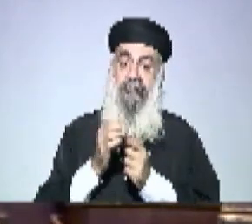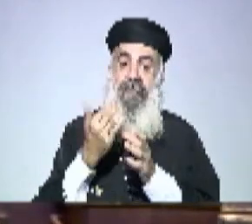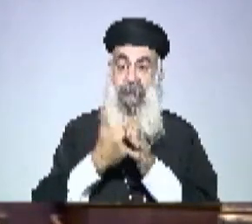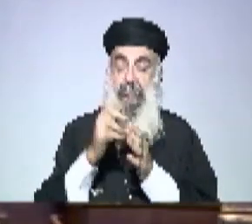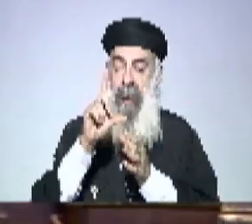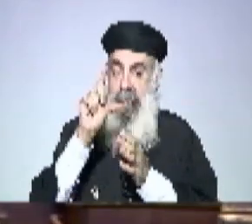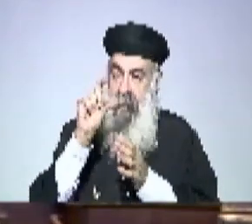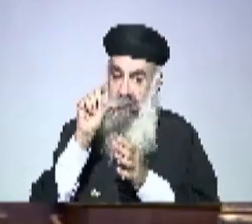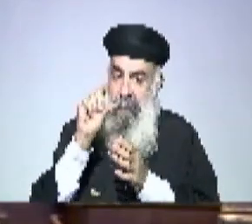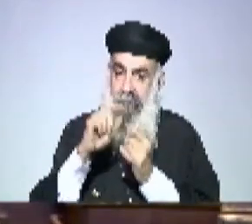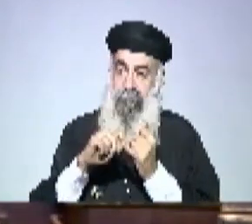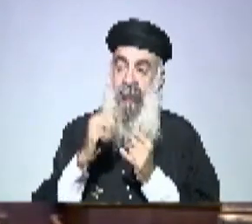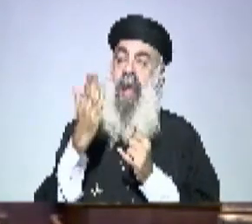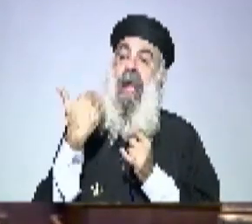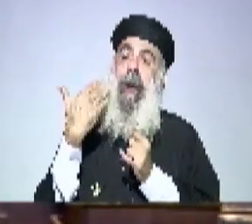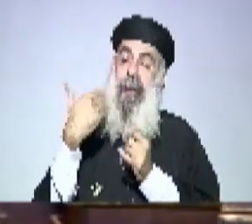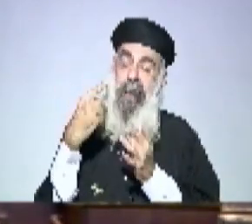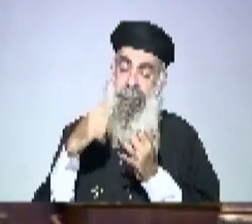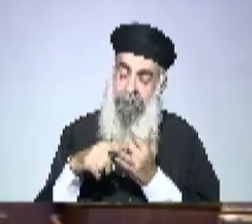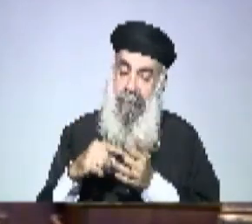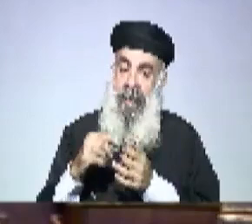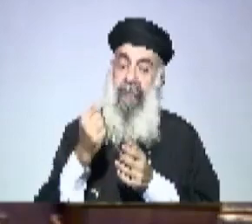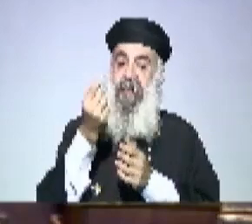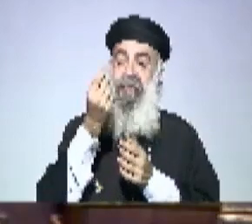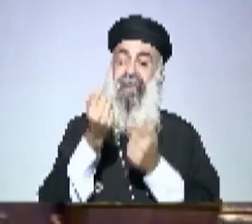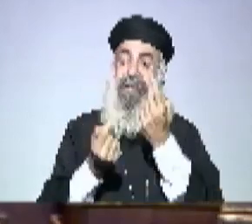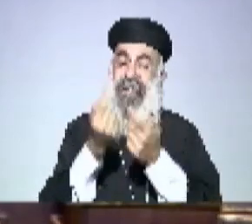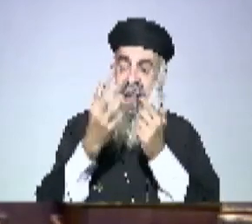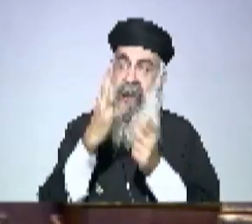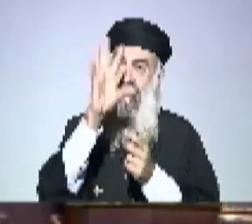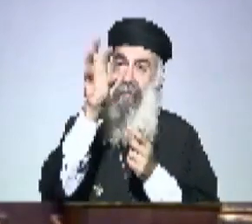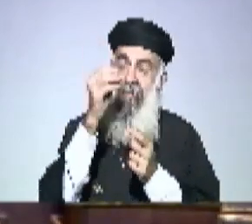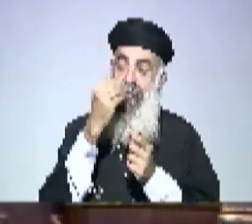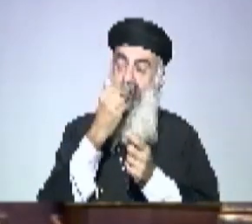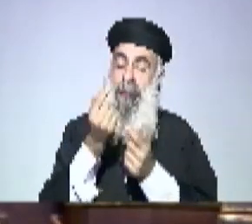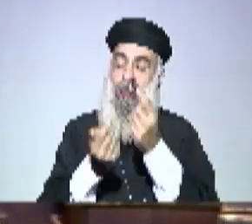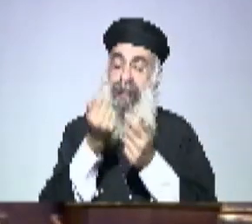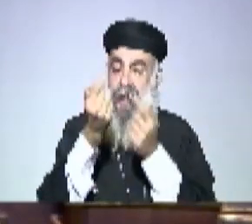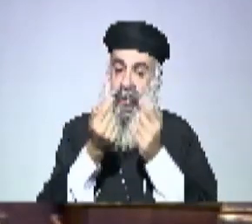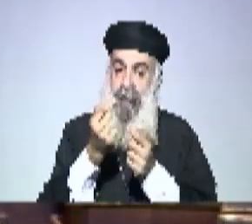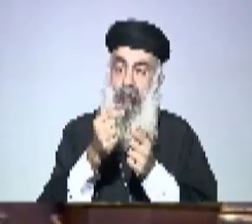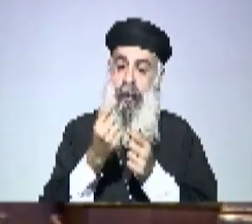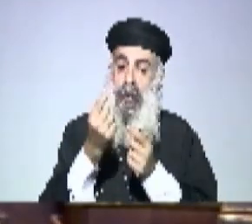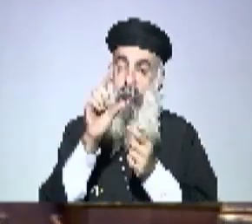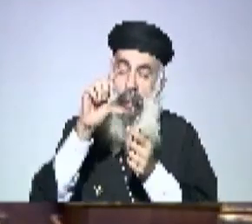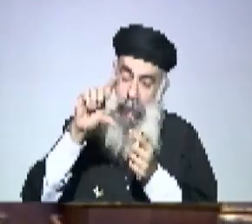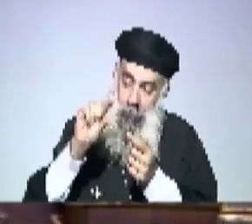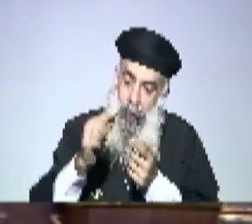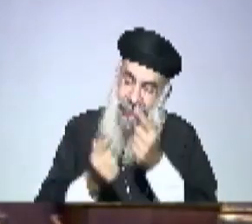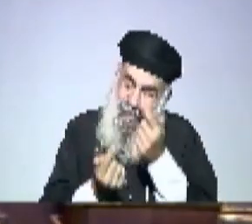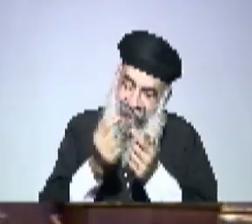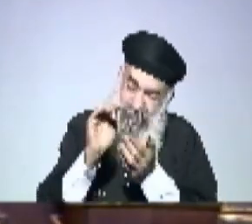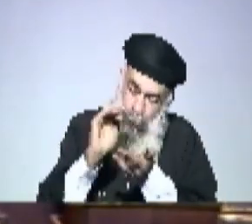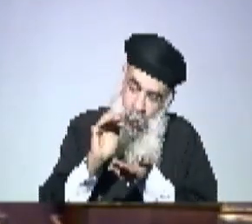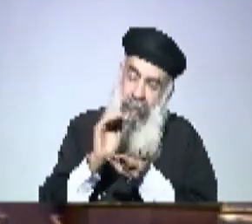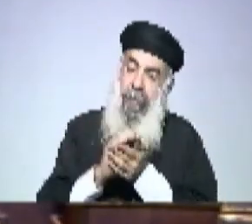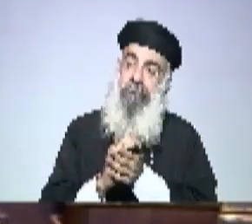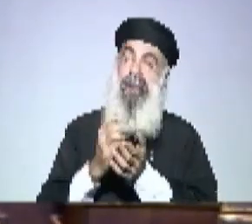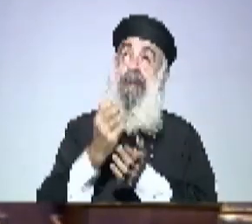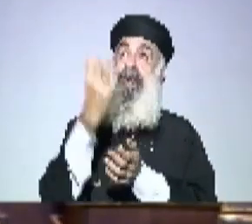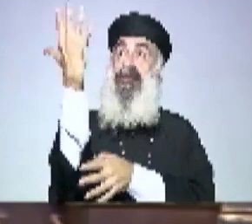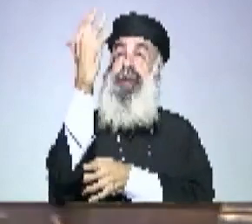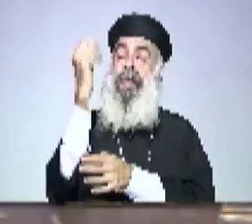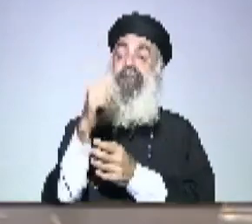الماء والهواء والثمار والزروع والعشب بنطلب ان